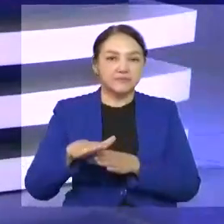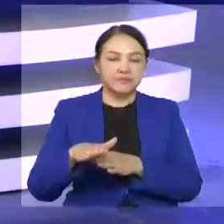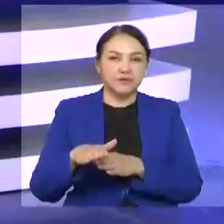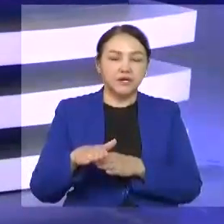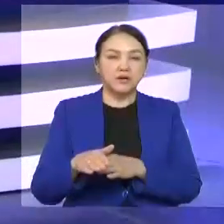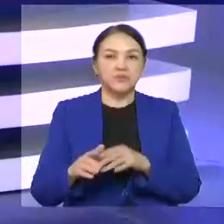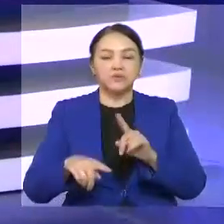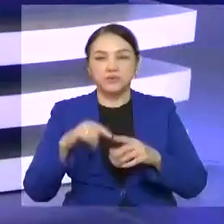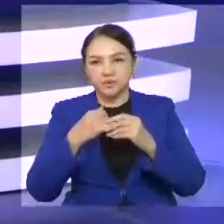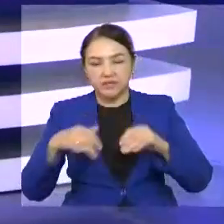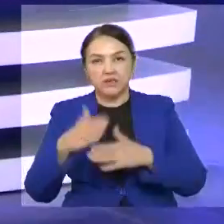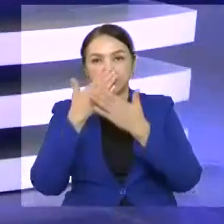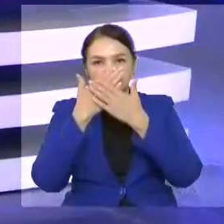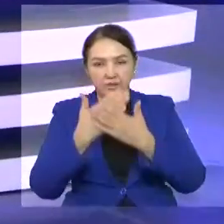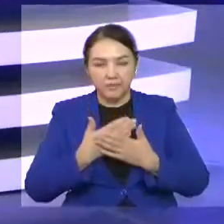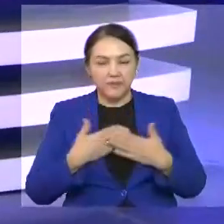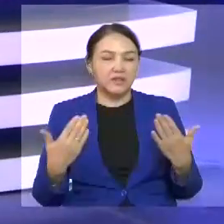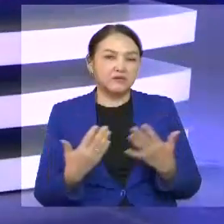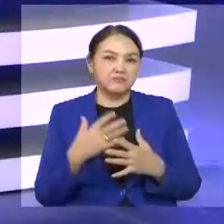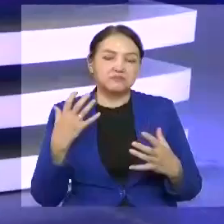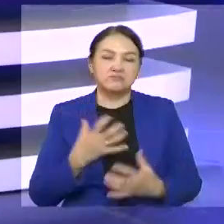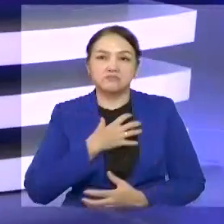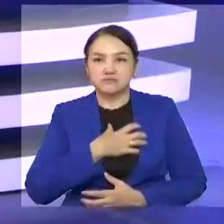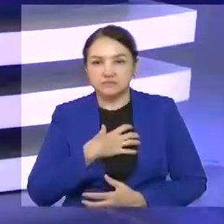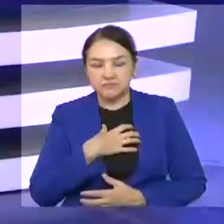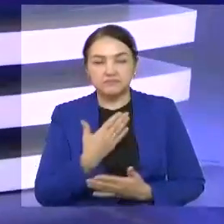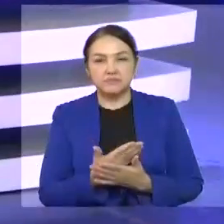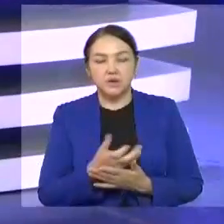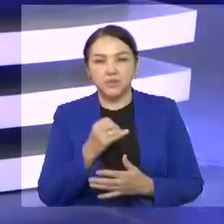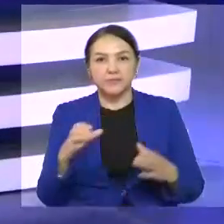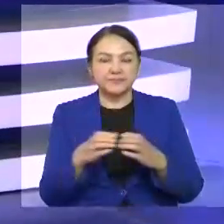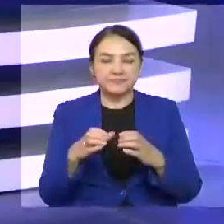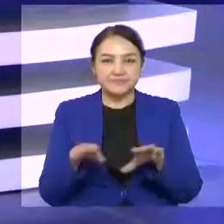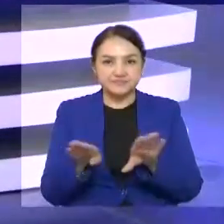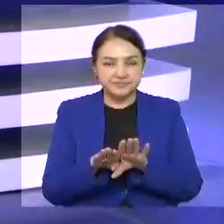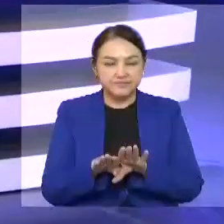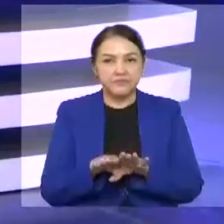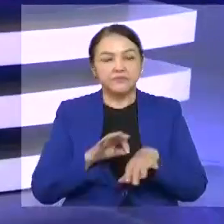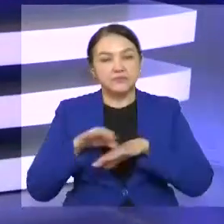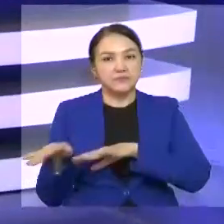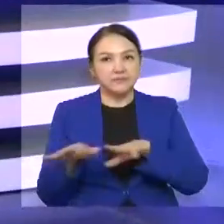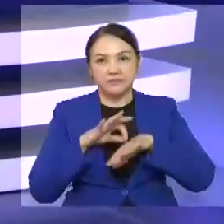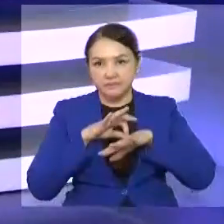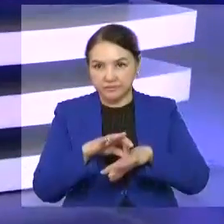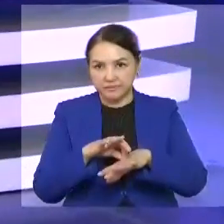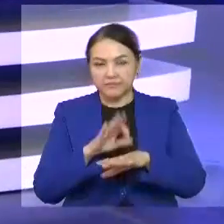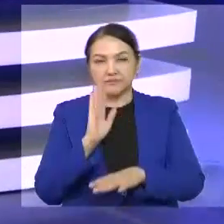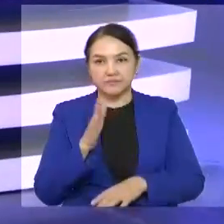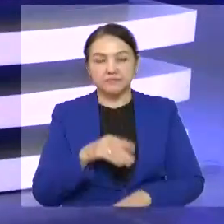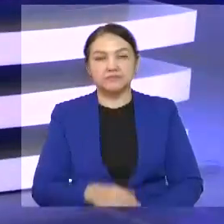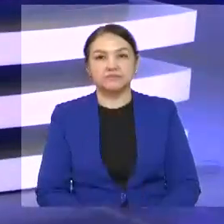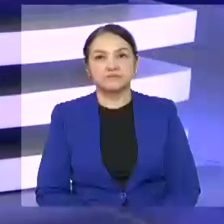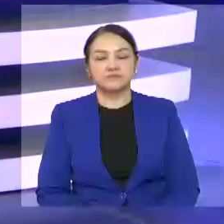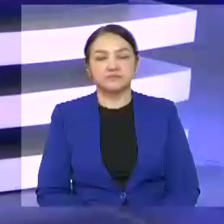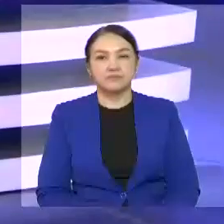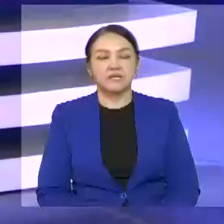Мұны туған елге деген сүйіспеншілік, жанашырлық деуге болады. Ұлттың жаңа сапасы осындай нақты шаралар арқылы қалыптасады, деді мемлекет